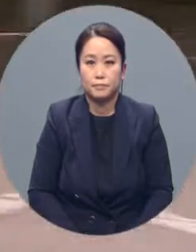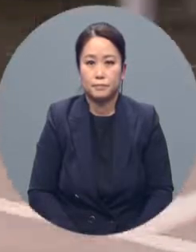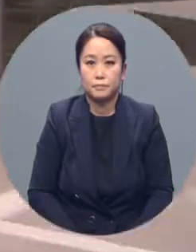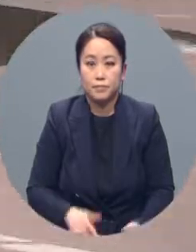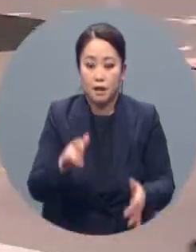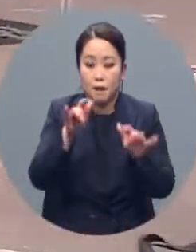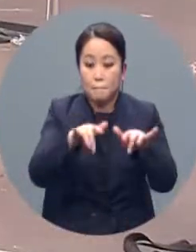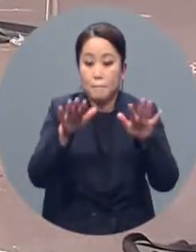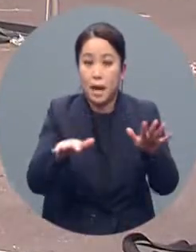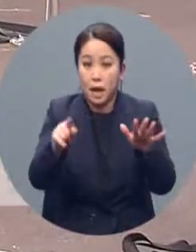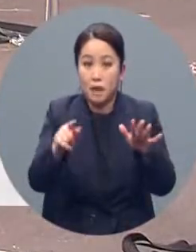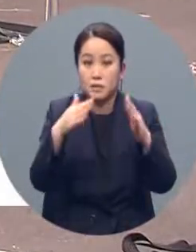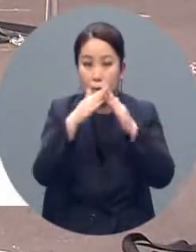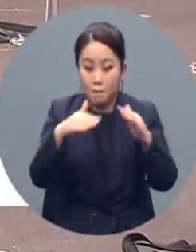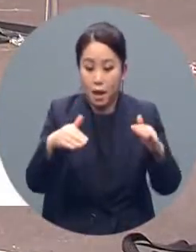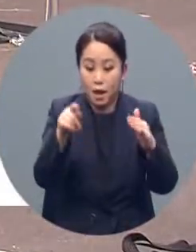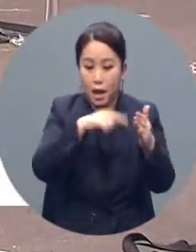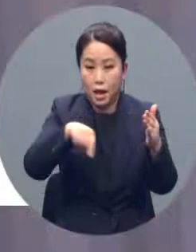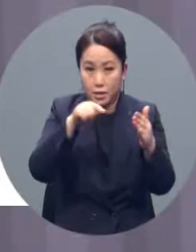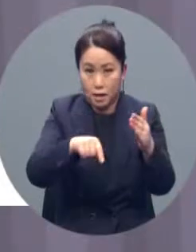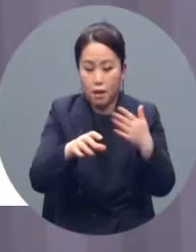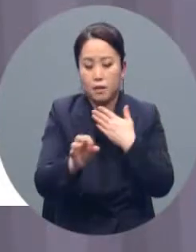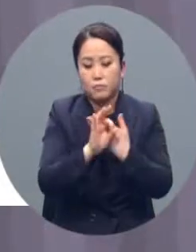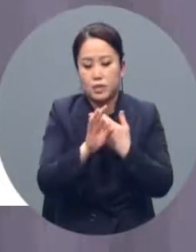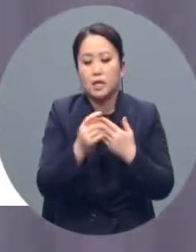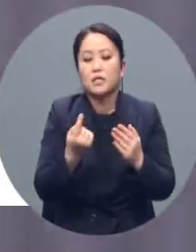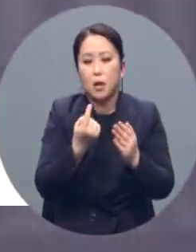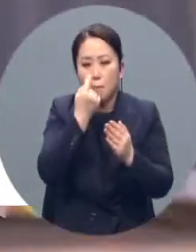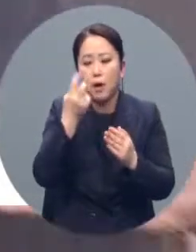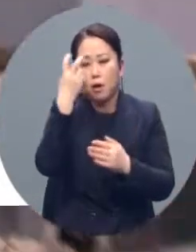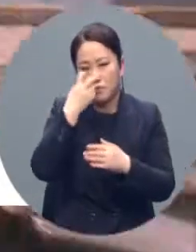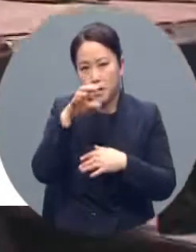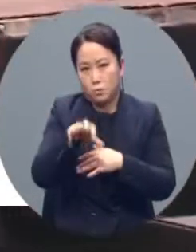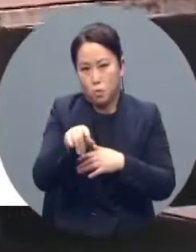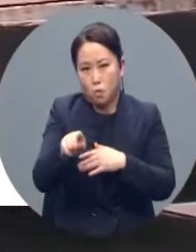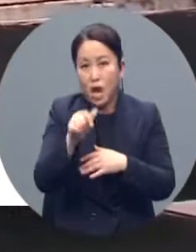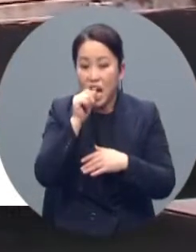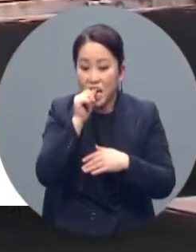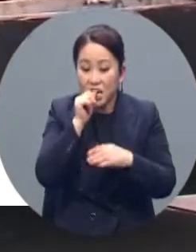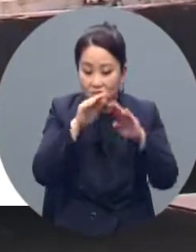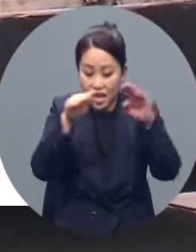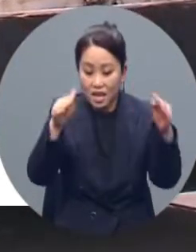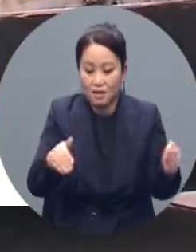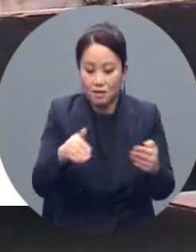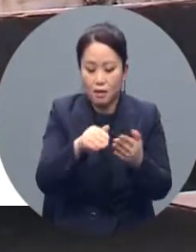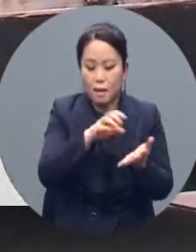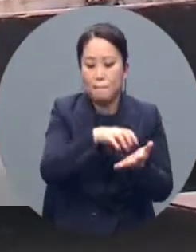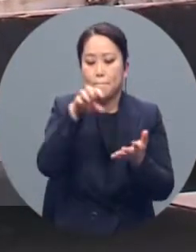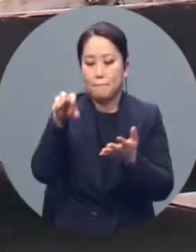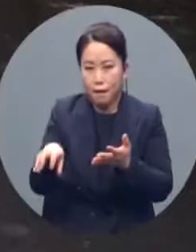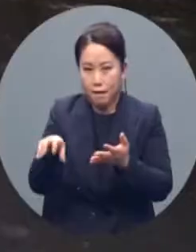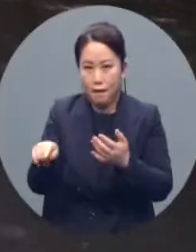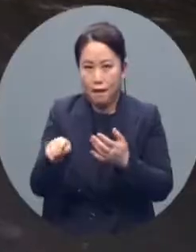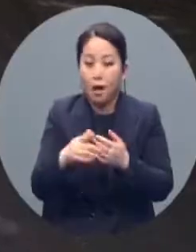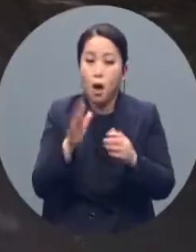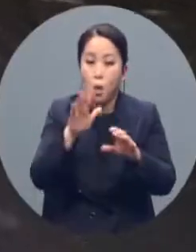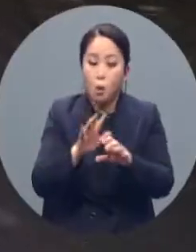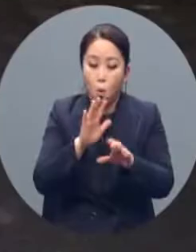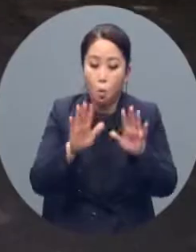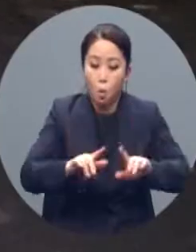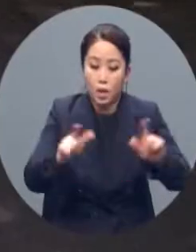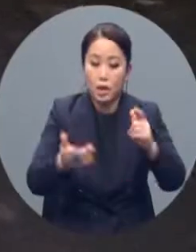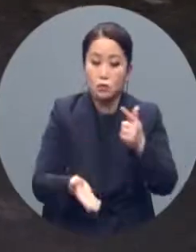텅 빈 천막, 임시선별검사소로 쓰이던 컨테이너가 통째 옮겨집니다. 올해 초 오미크론